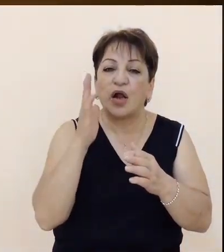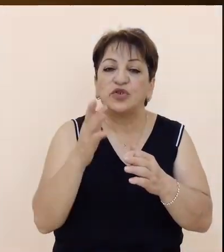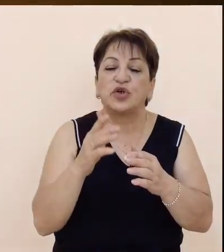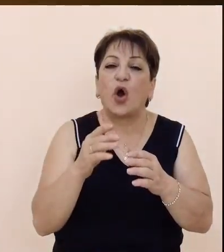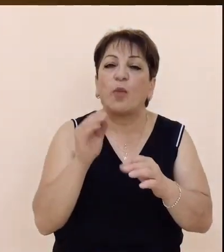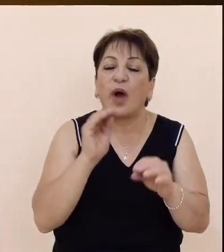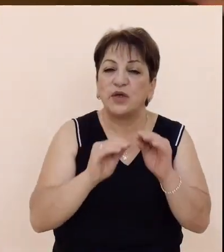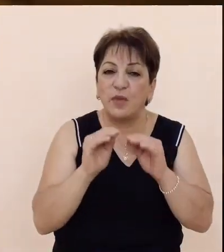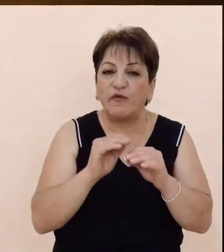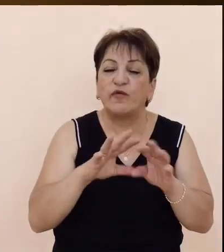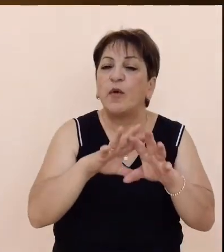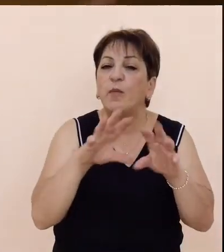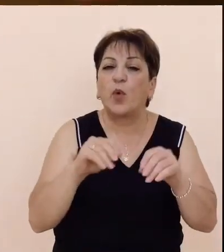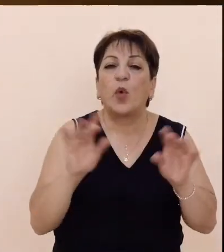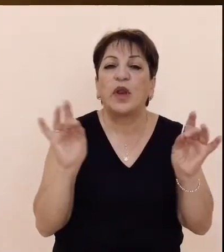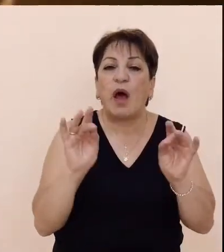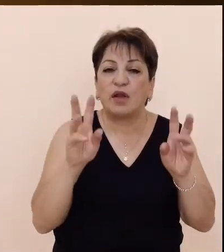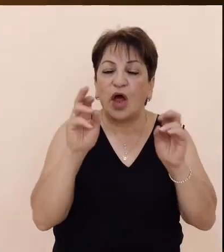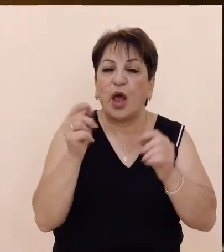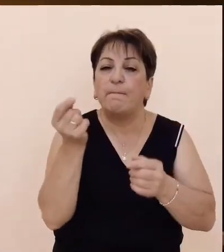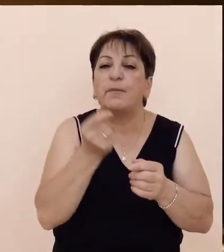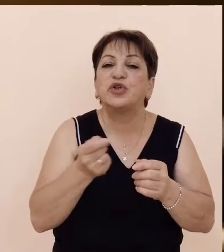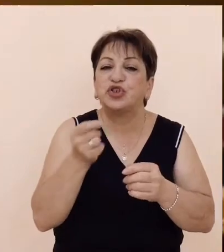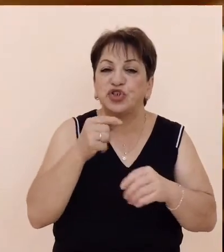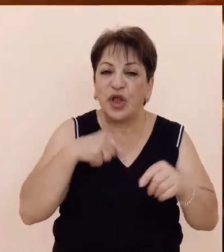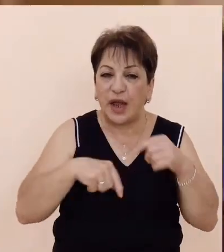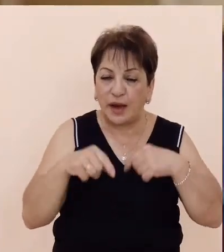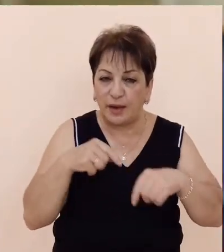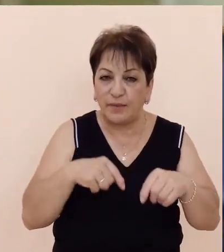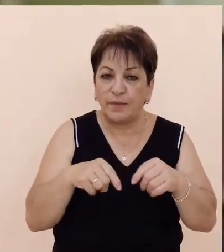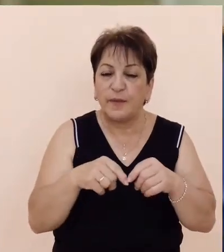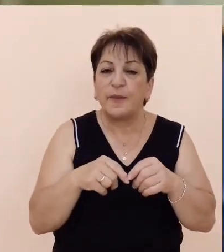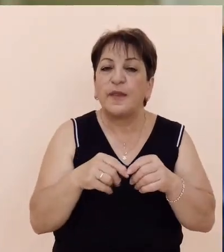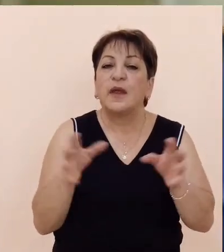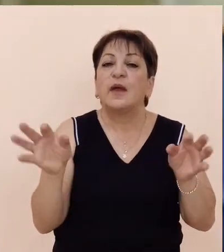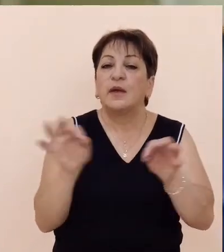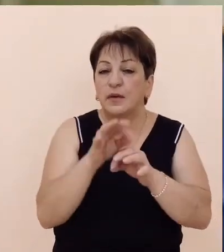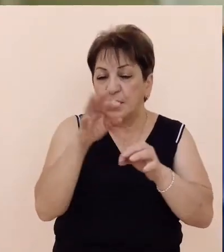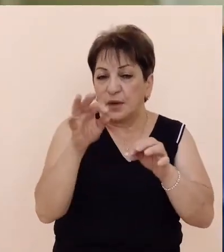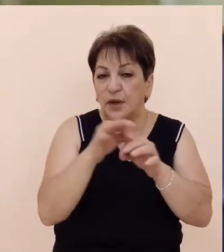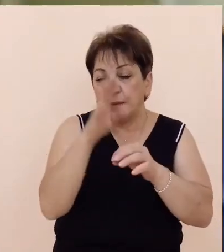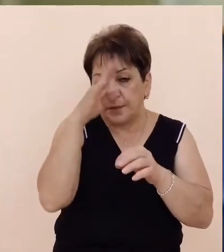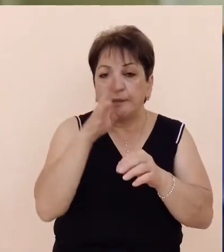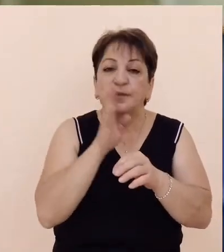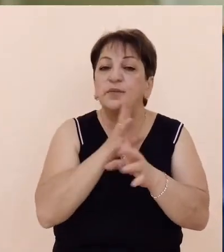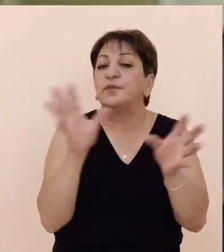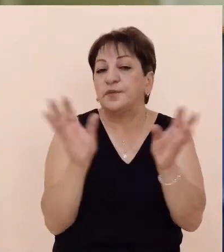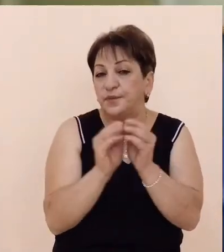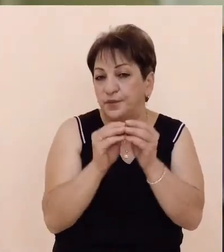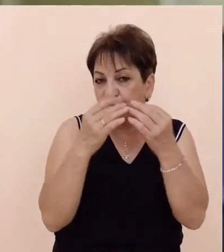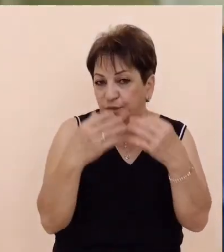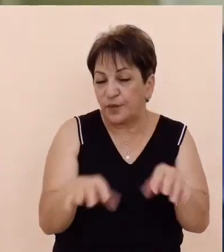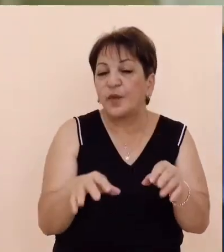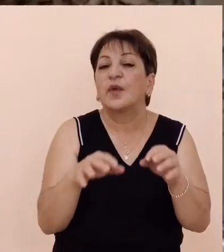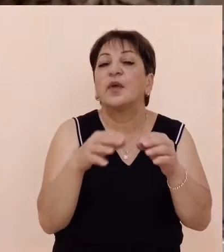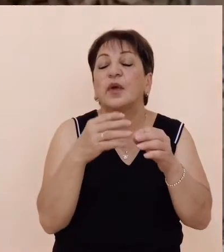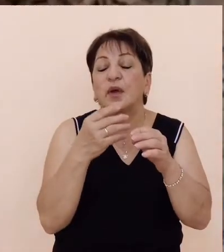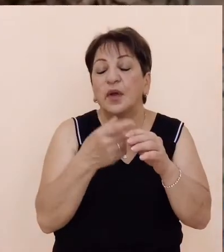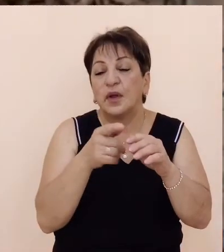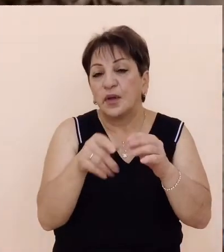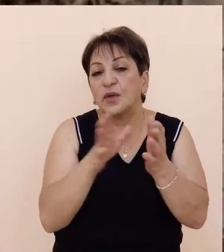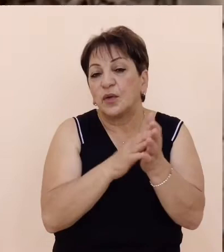կազմավորվեն բոլոր նյարդային բջիջները։ Վերնավորումից արդեն անցել է 20 շաբաթ, դա հրդության հավասար կեսն